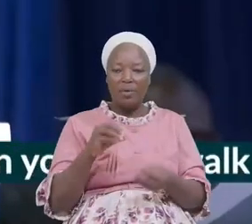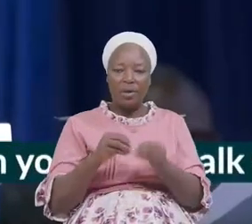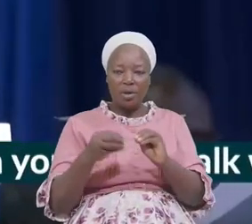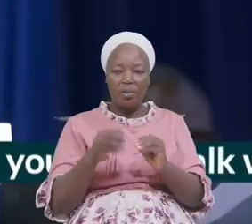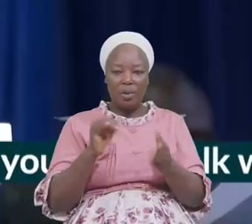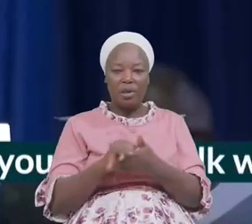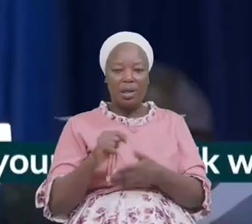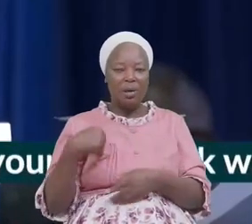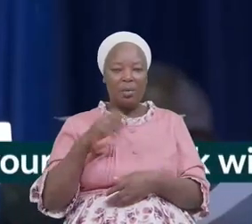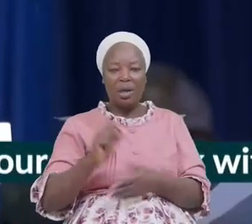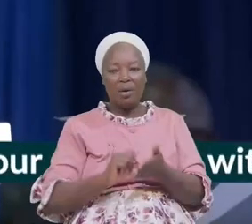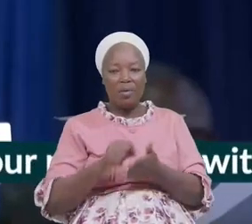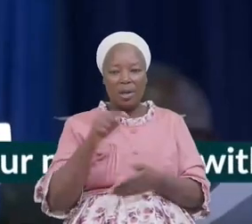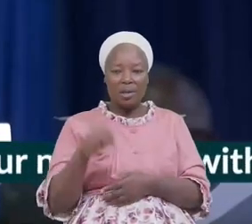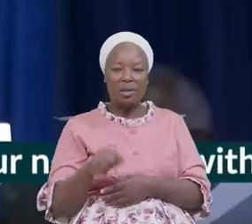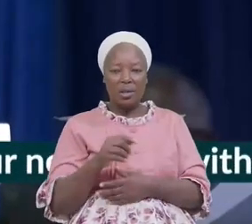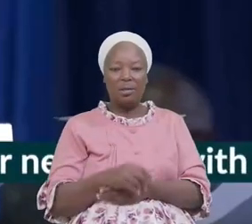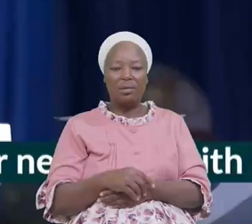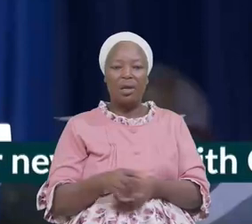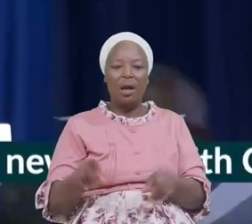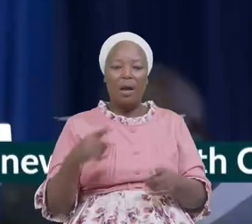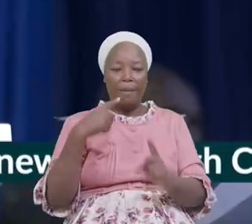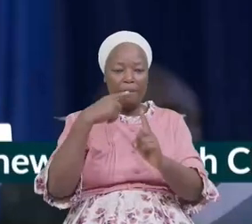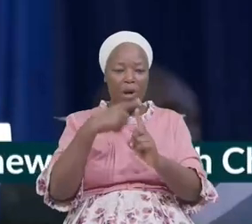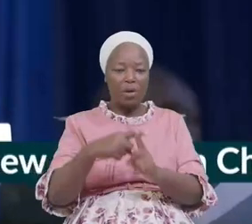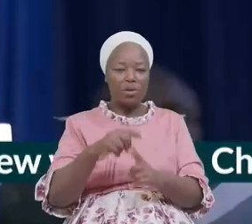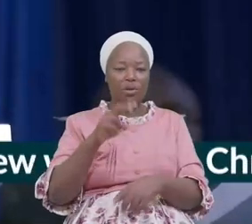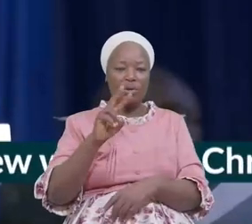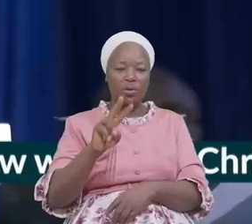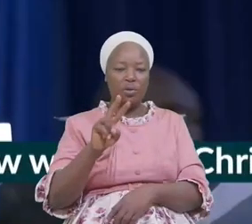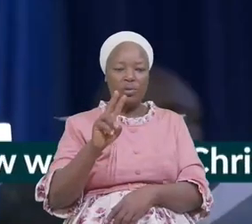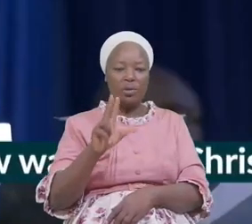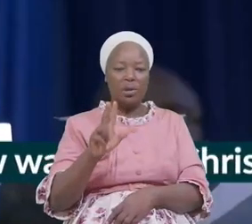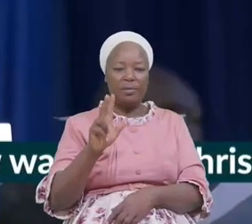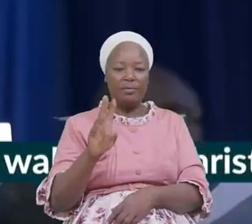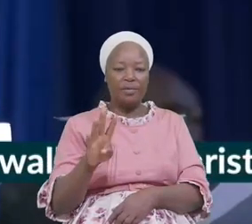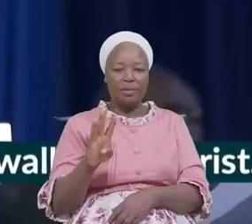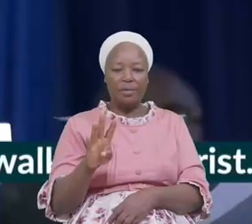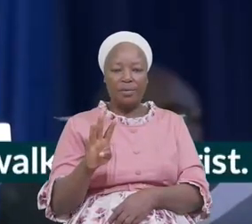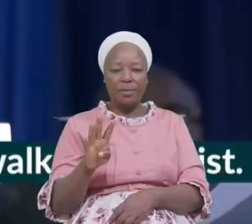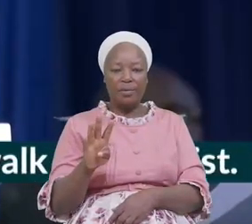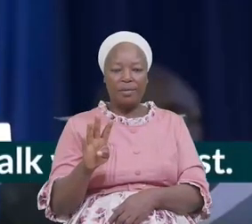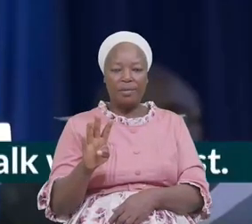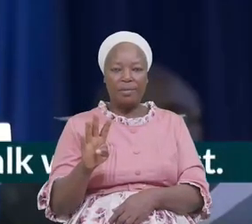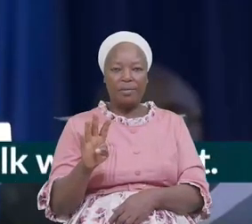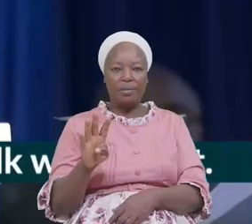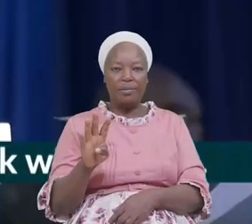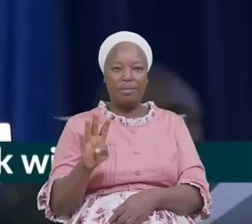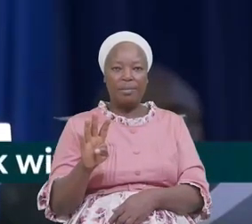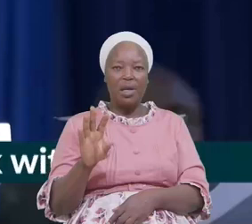international que vous pouvez aussi contacter si vous avez donné votre vie à Christ et vous voulez prendre contact avec l'Église,